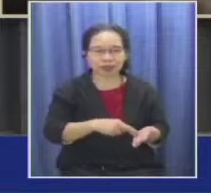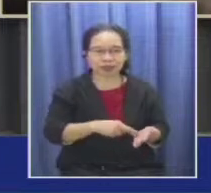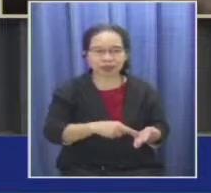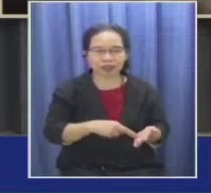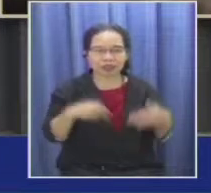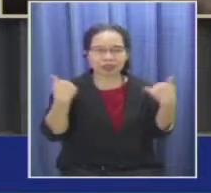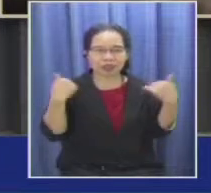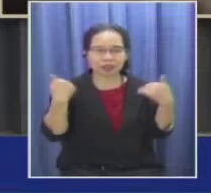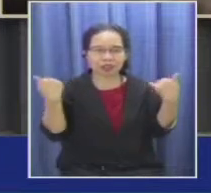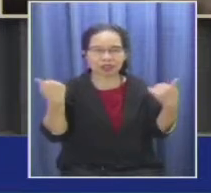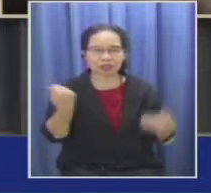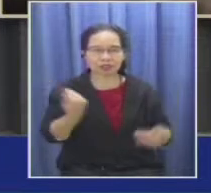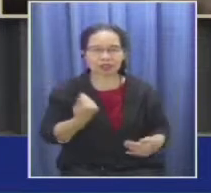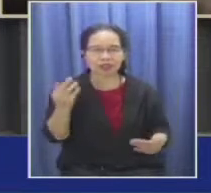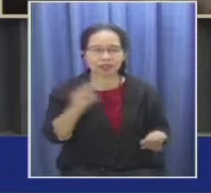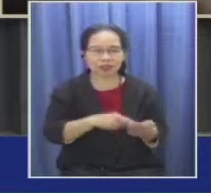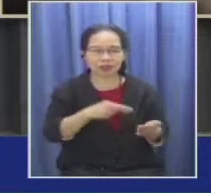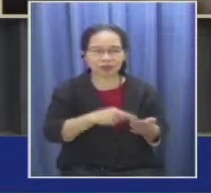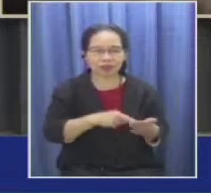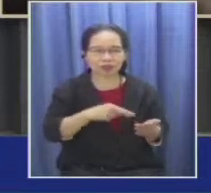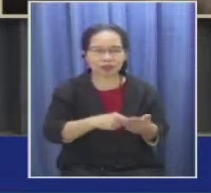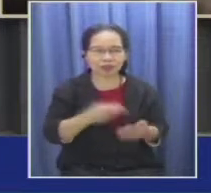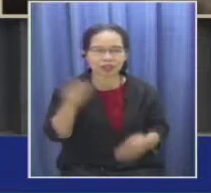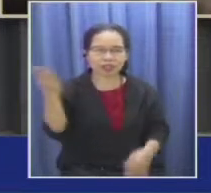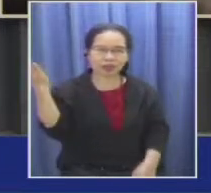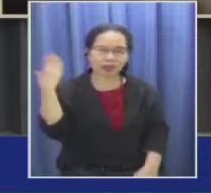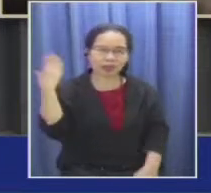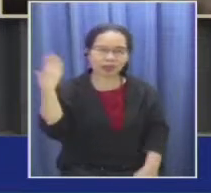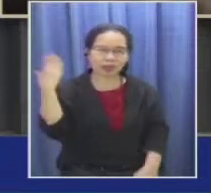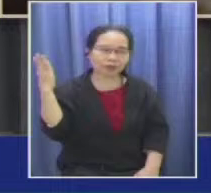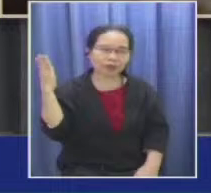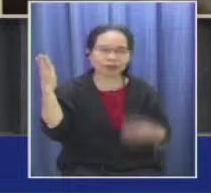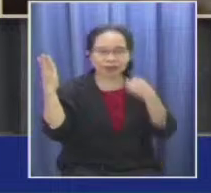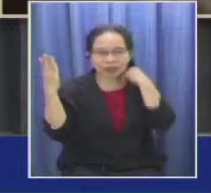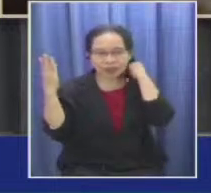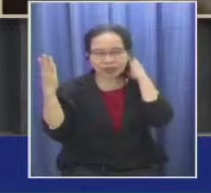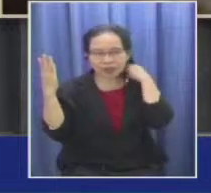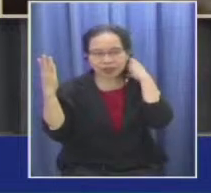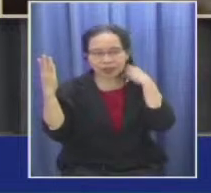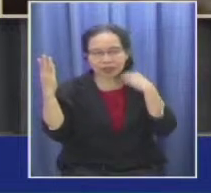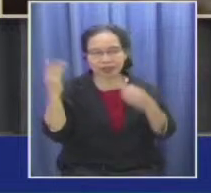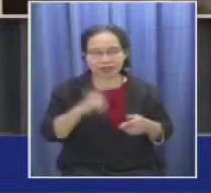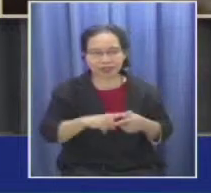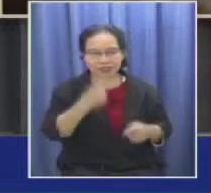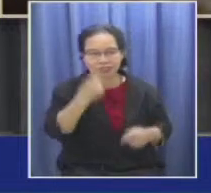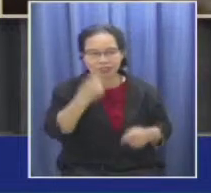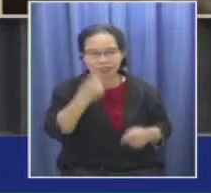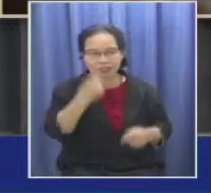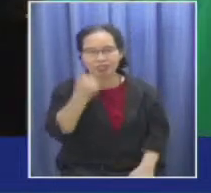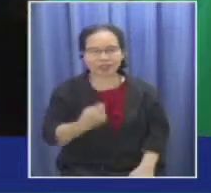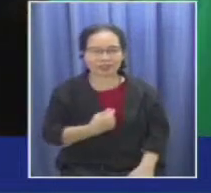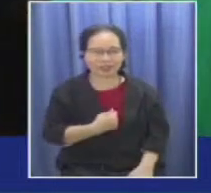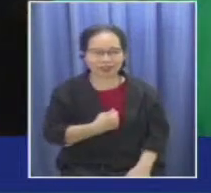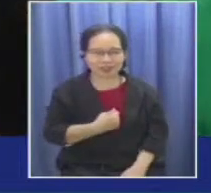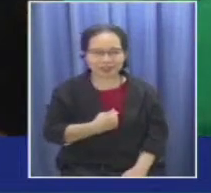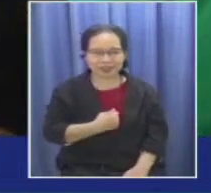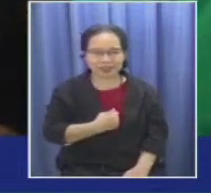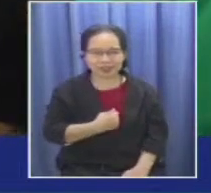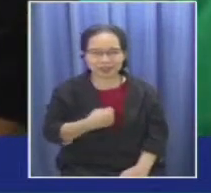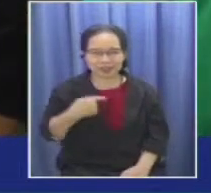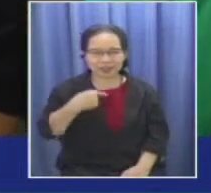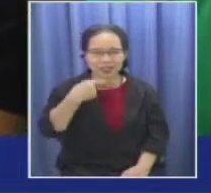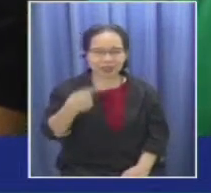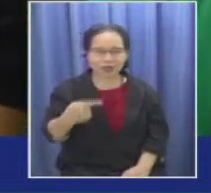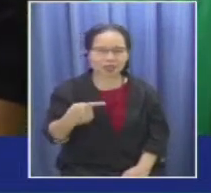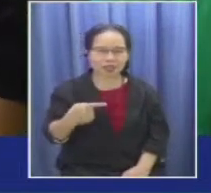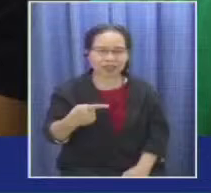na fa ne ba ne kyɛ no wɔ purgatory na afi omu ya yɛn na gya wɔ soro yɛwiane asen agye so adoma ahyɛ wo ma enumere ɛno mo waka